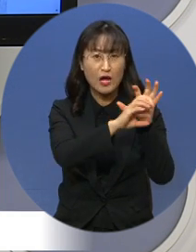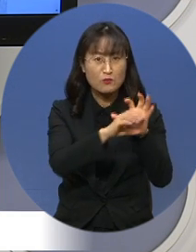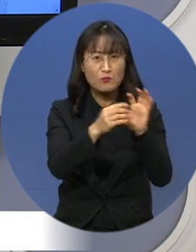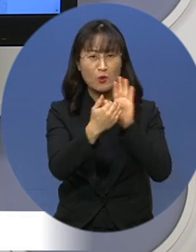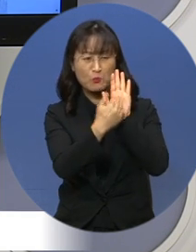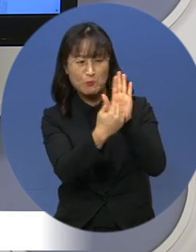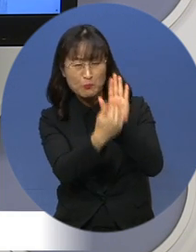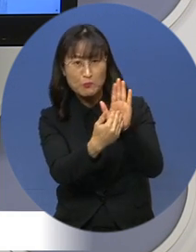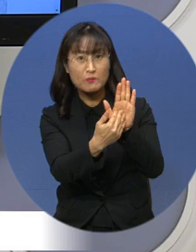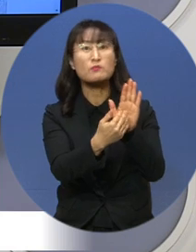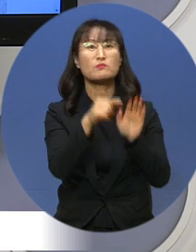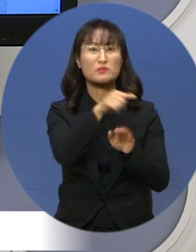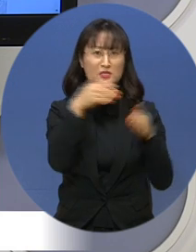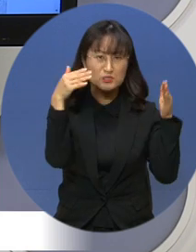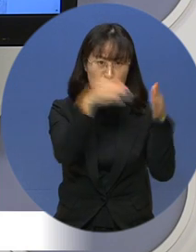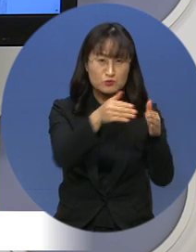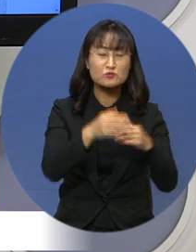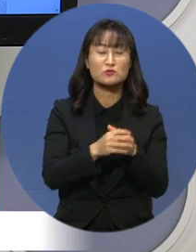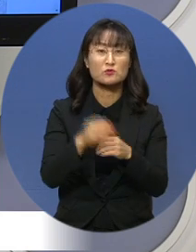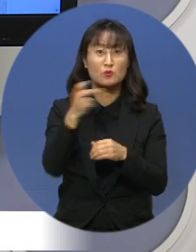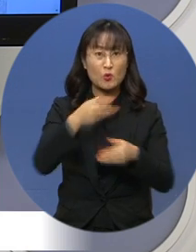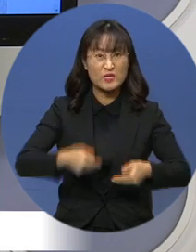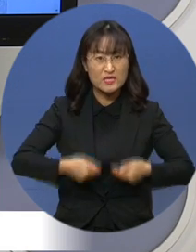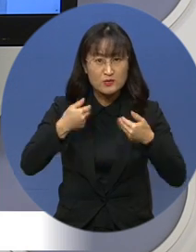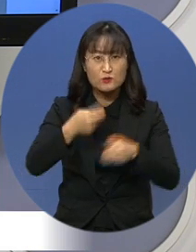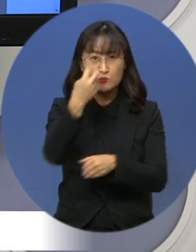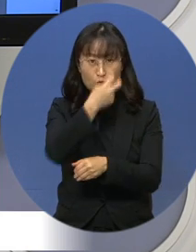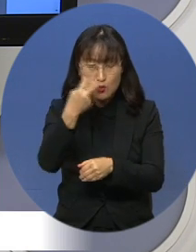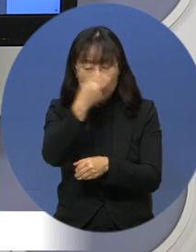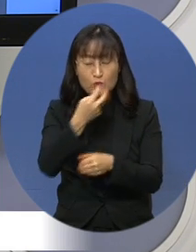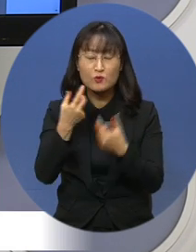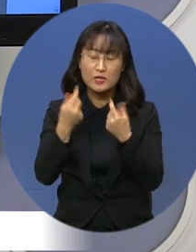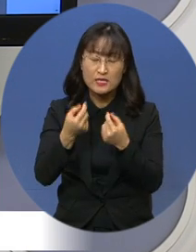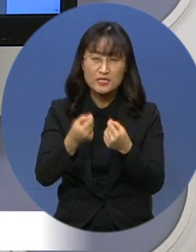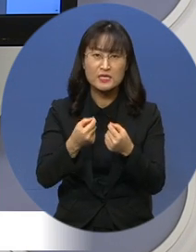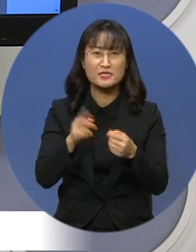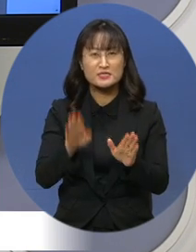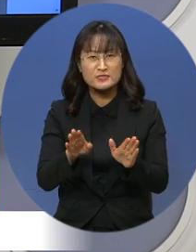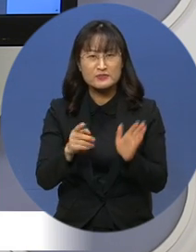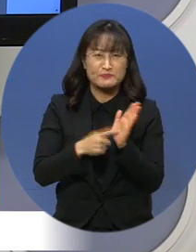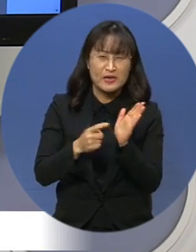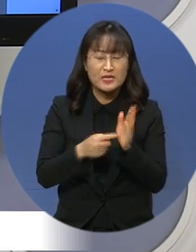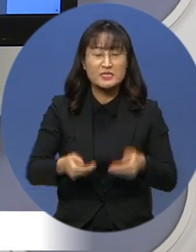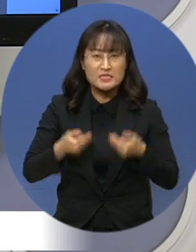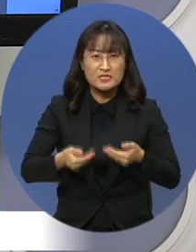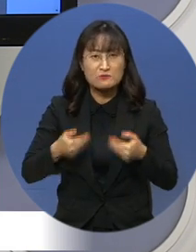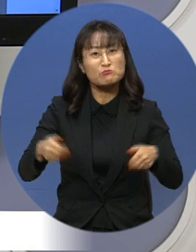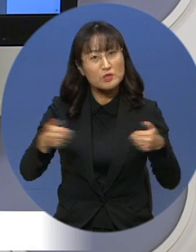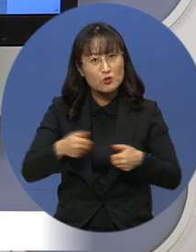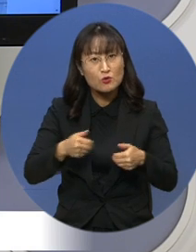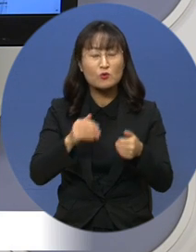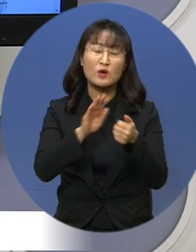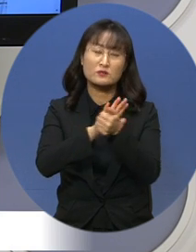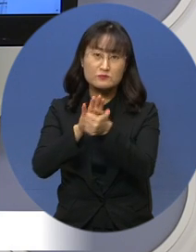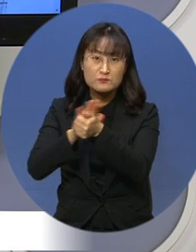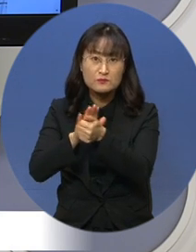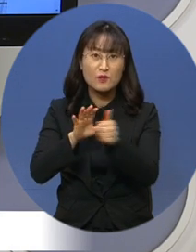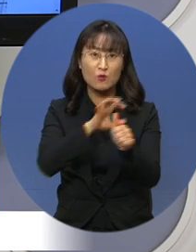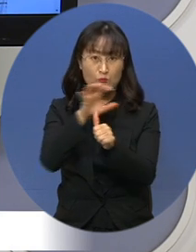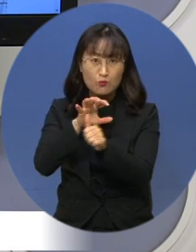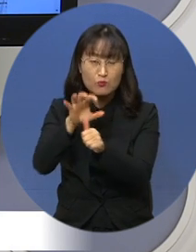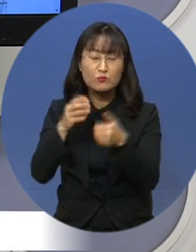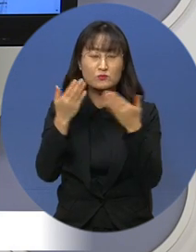돌봄 시설 효원 조치와 긴급 돌봄과 같은 필수적인 돌봄 서비스를 제공하는 등 일정한 성과를